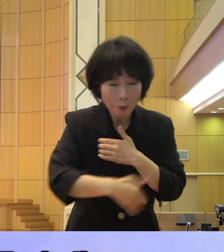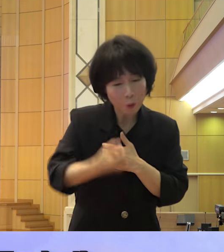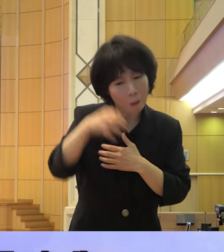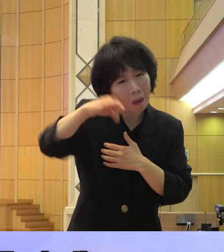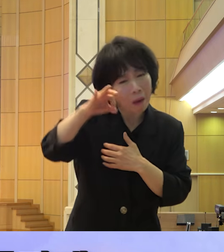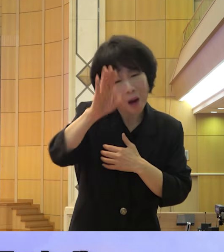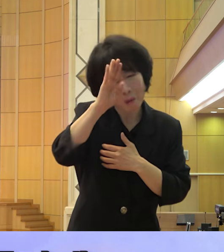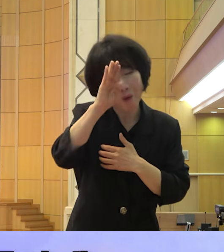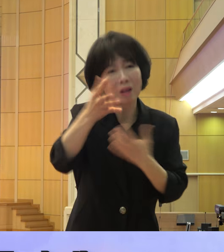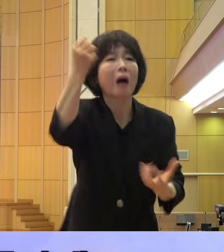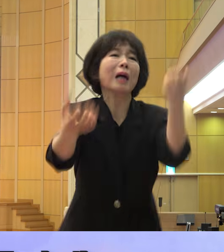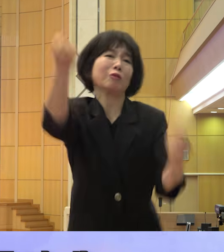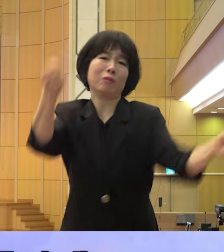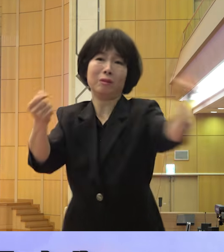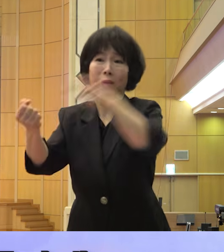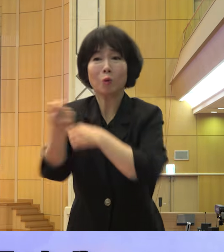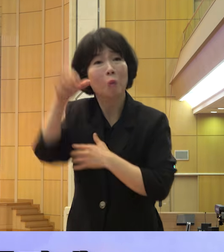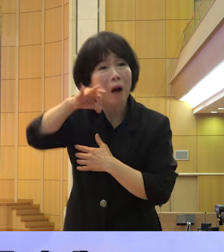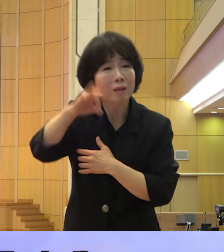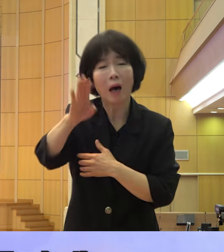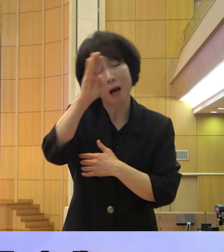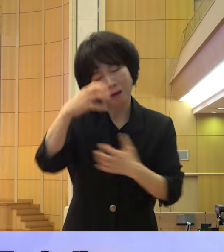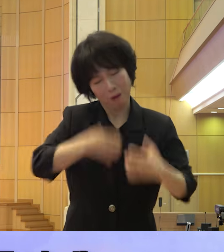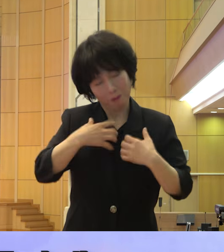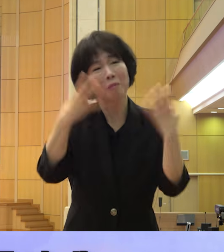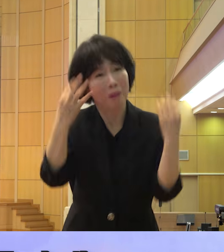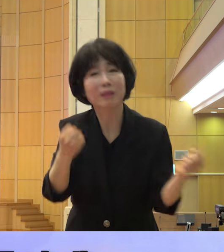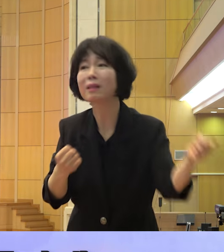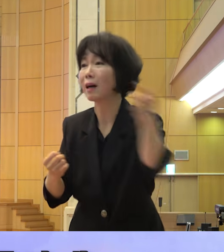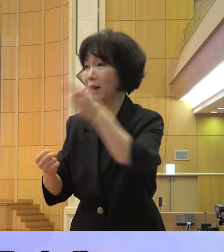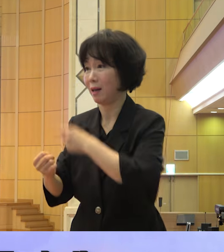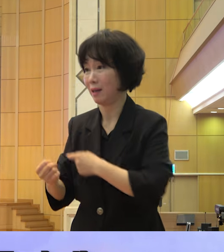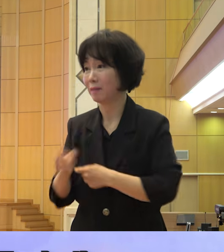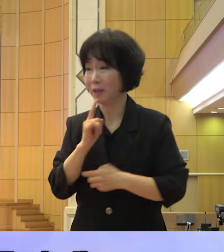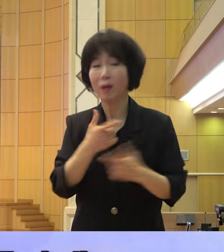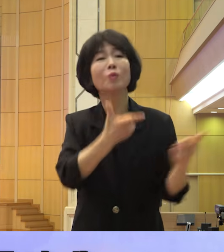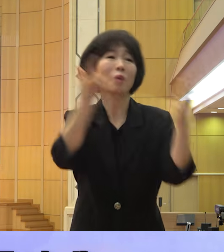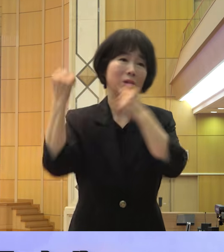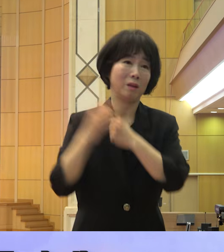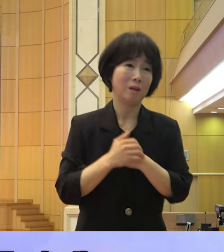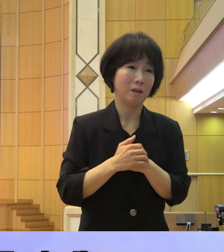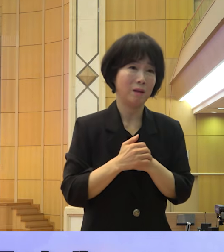있어요. 네. 큰 병이 없어서 그런 거지.